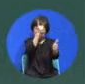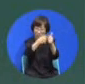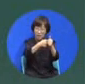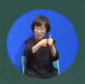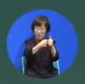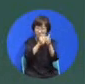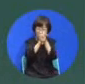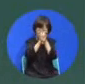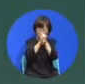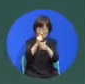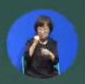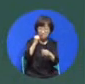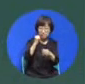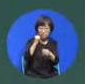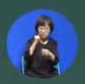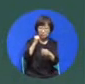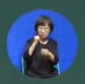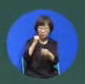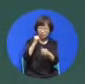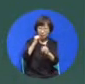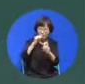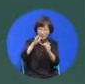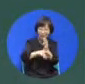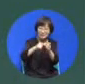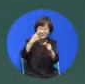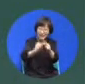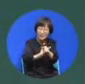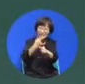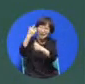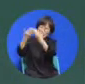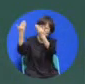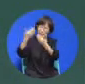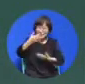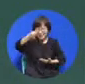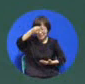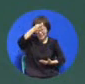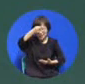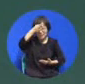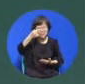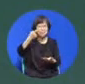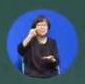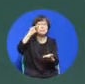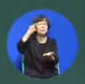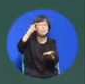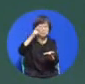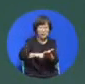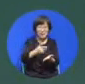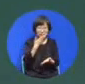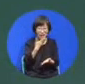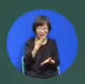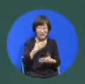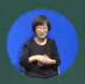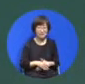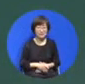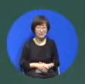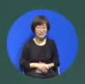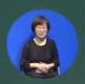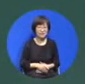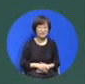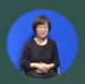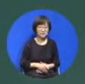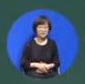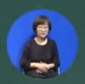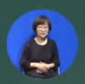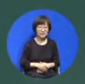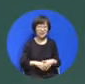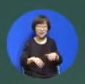보이기 시작하는 거예요. If you can simply change the priorities, remnants will be able to see the talents that God gave them. Let us see to what